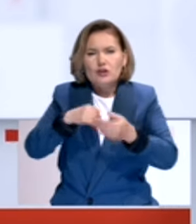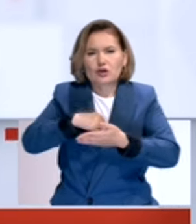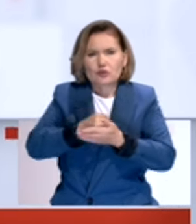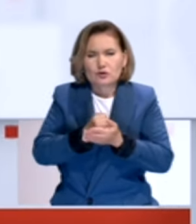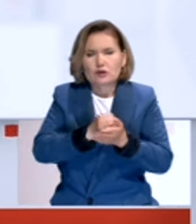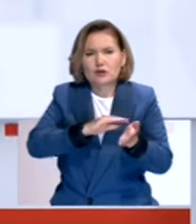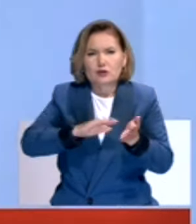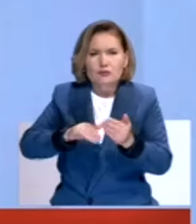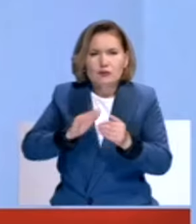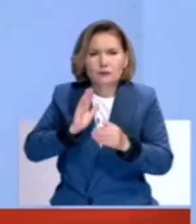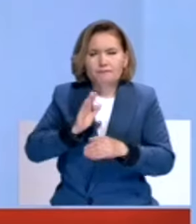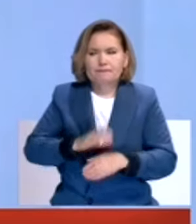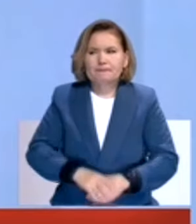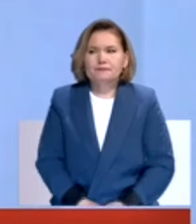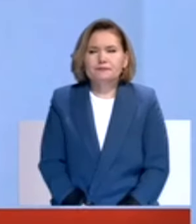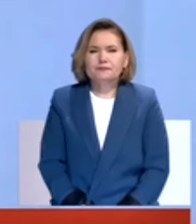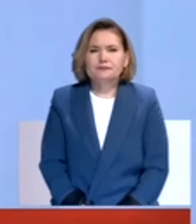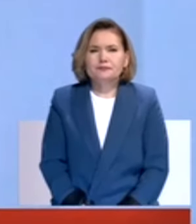енеді.